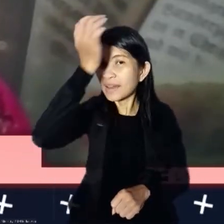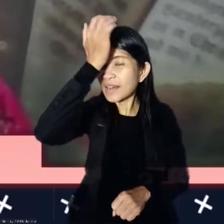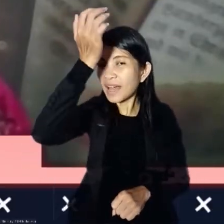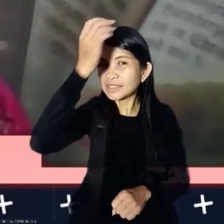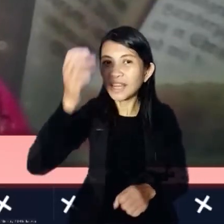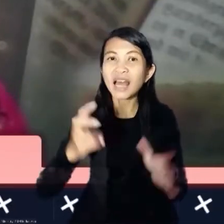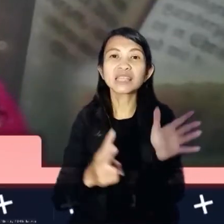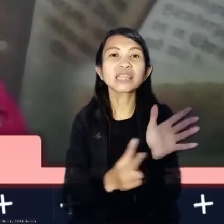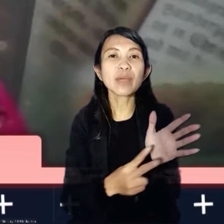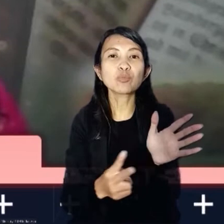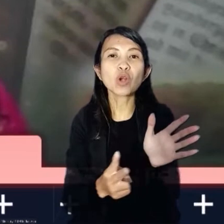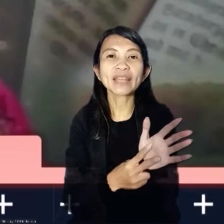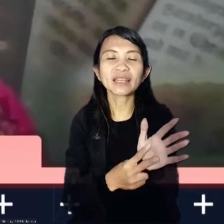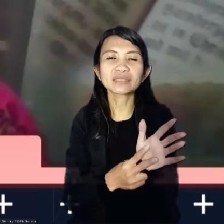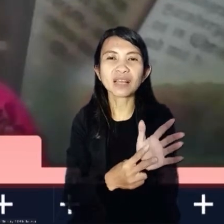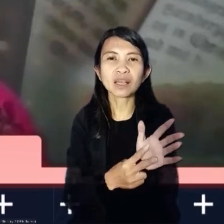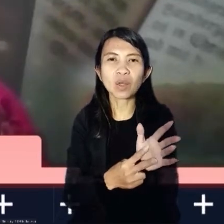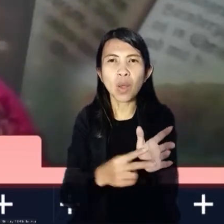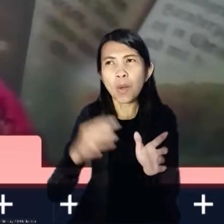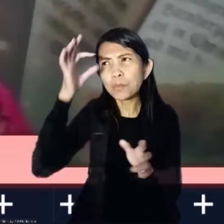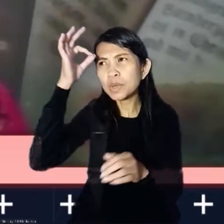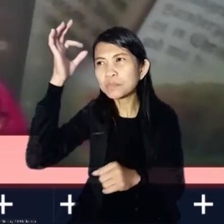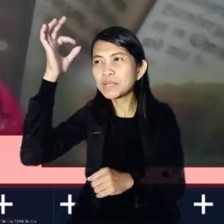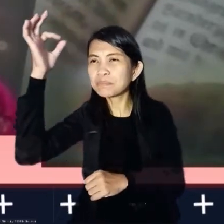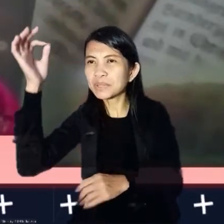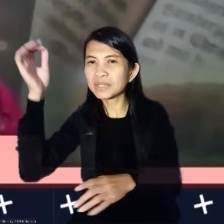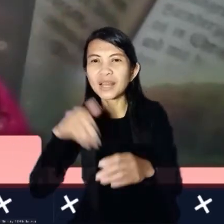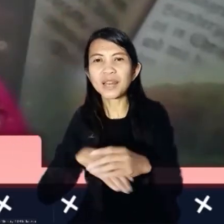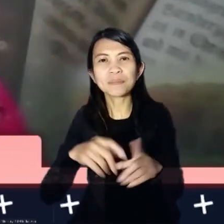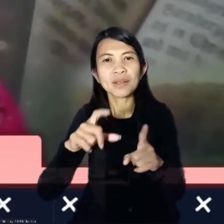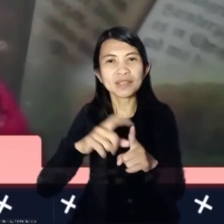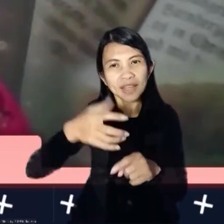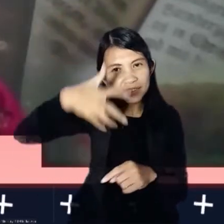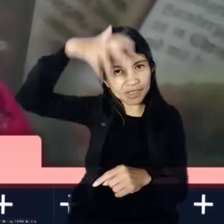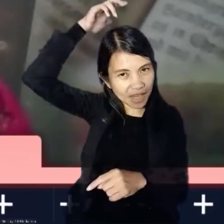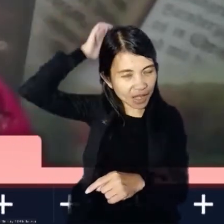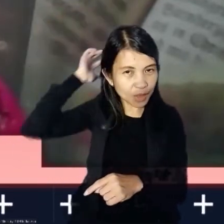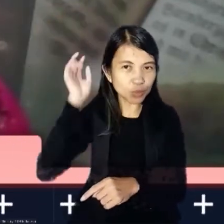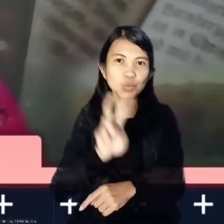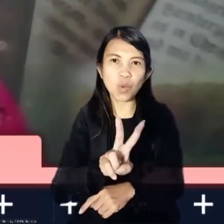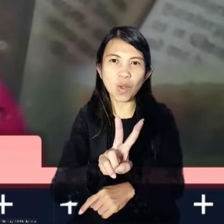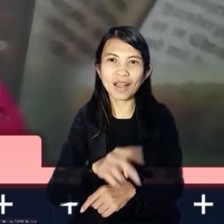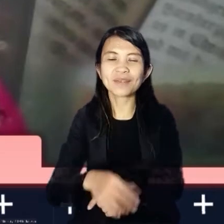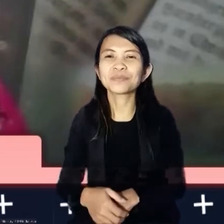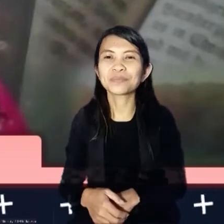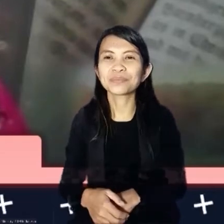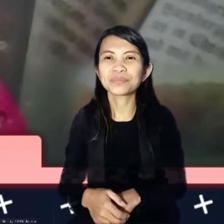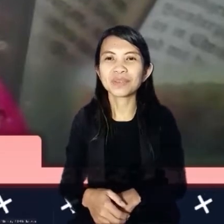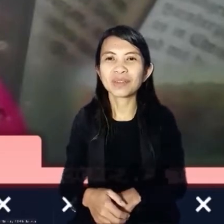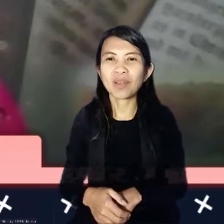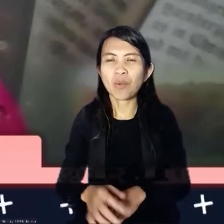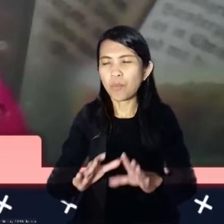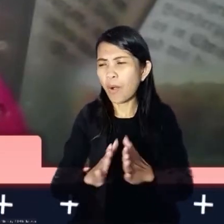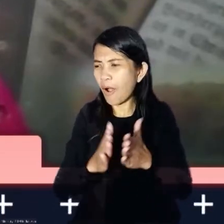di dalam Daniel pasal yang kedua pop panjang ceritanya sampai 45/46 ayat itu